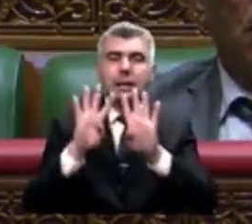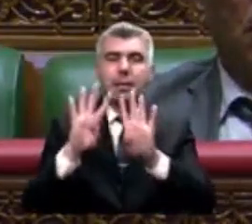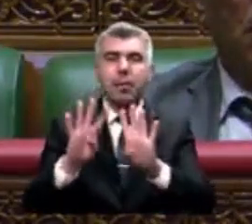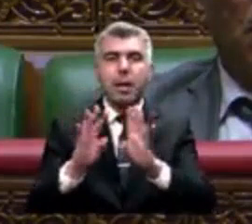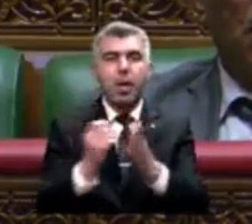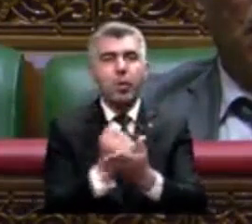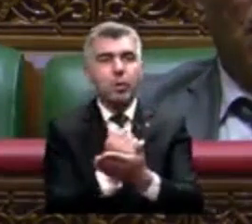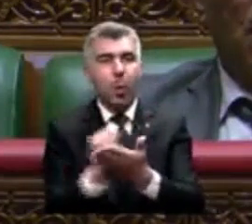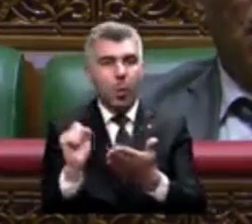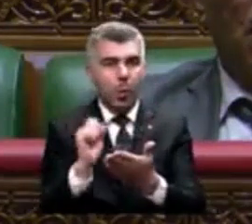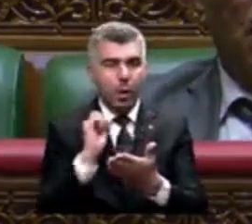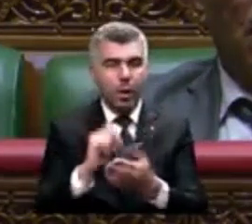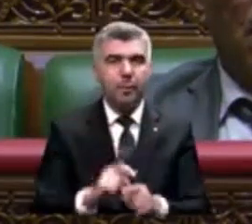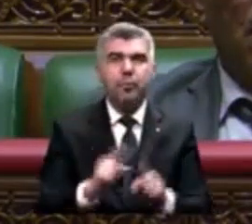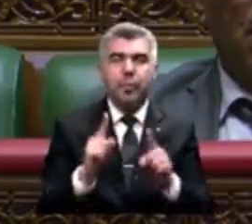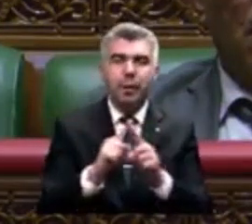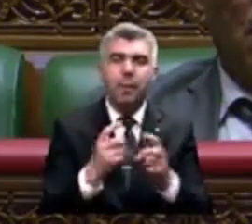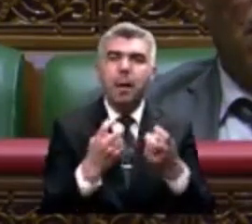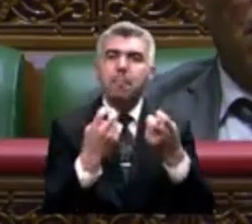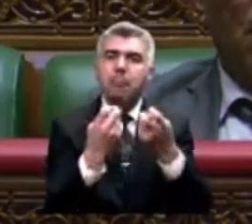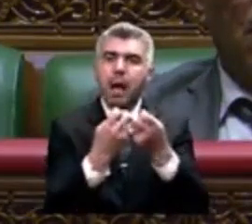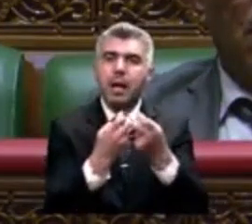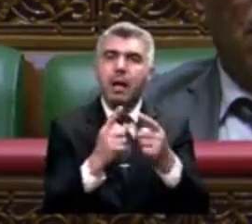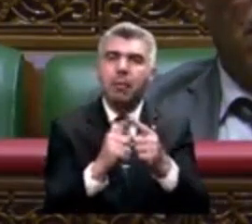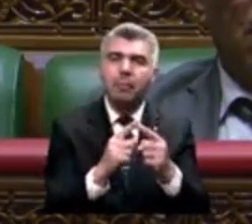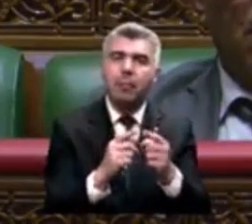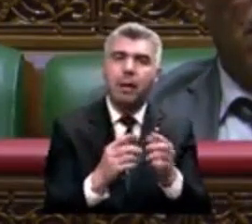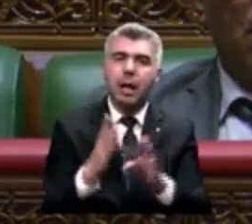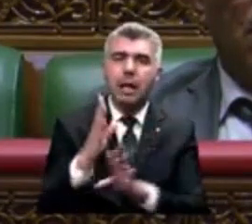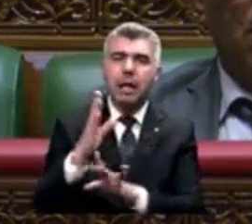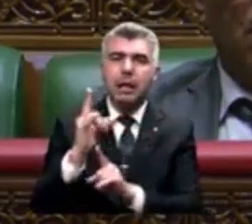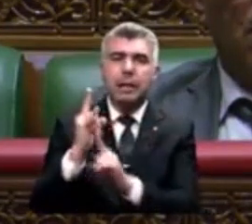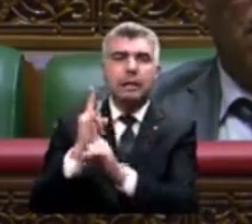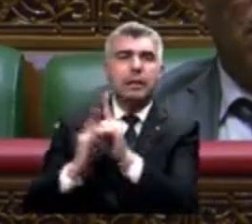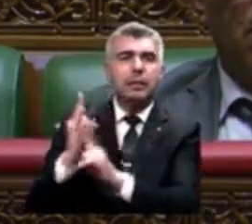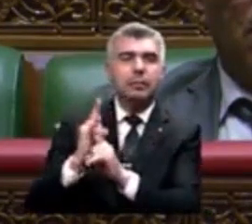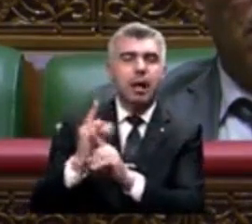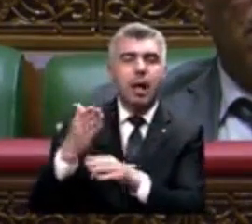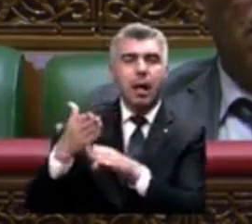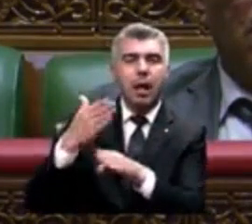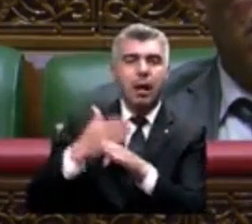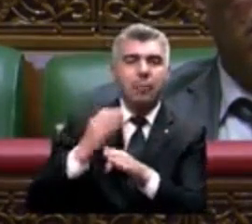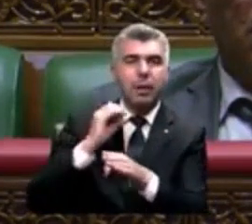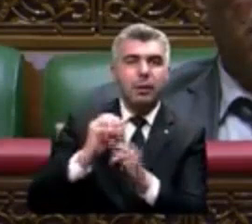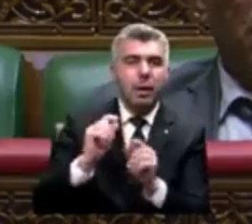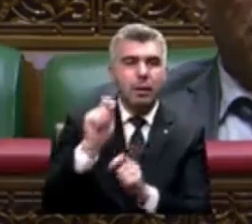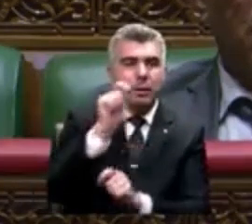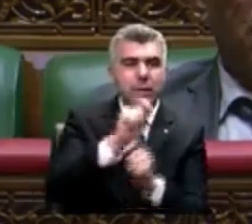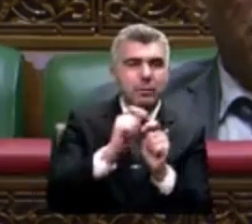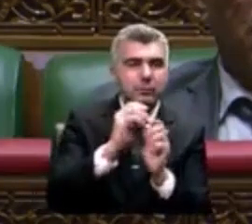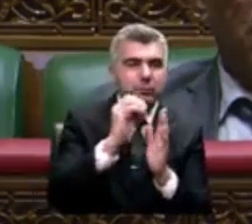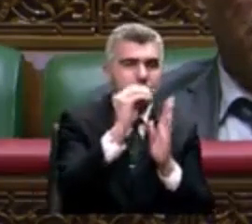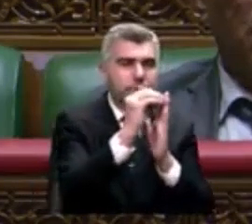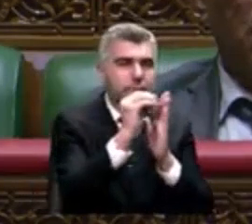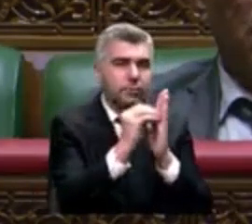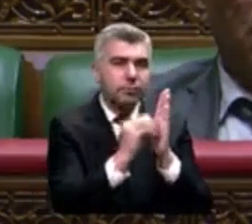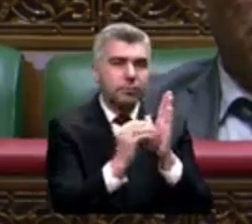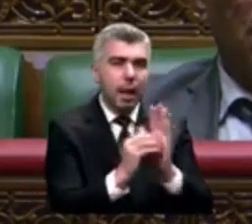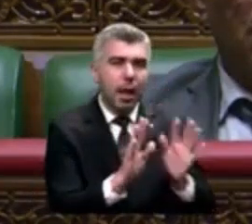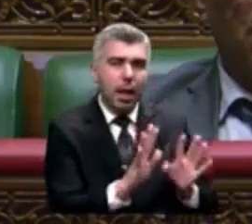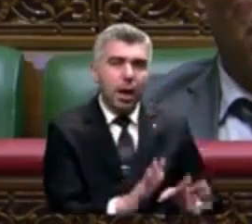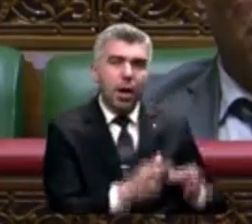دفعتين. هذه نماذج من بين أخرى لخرق الاتفاقات التي تمت، مما أفرغ النص من مضمونه رغم وجود بعض